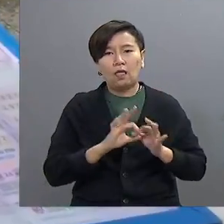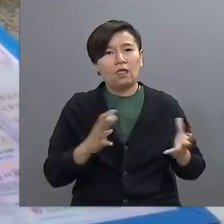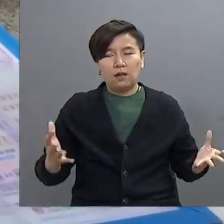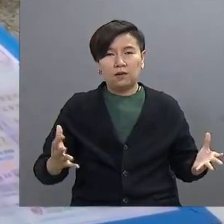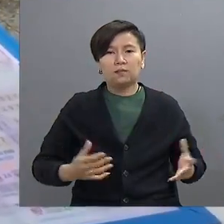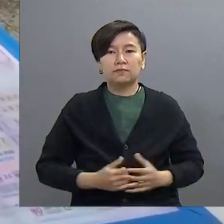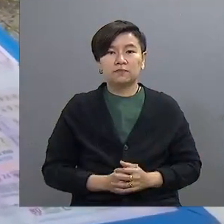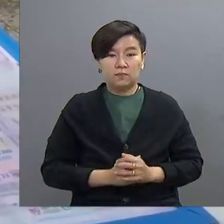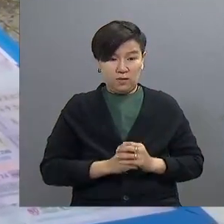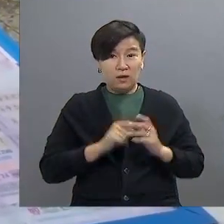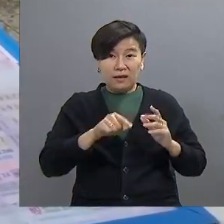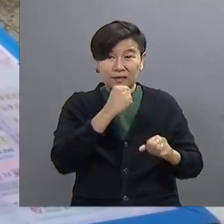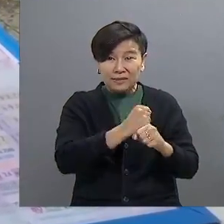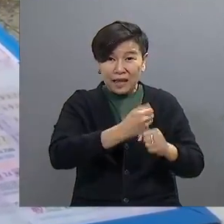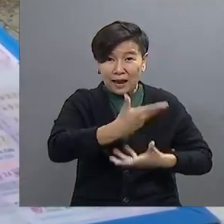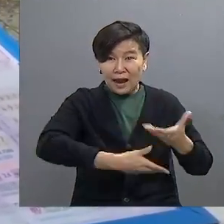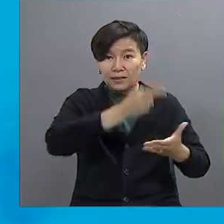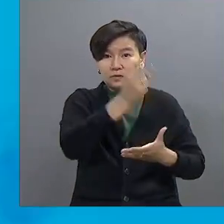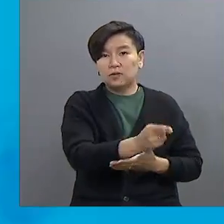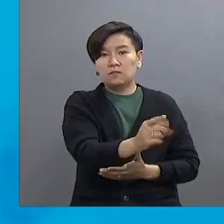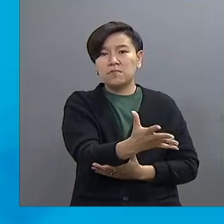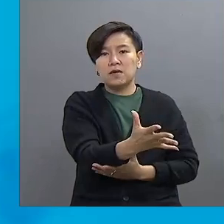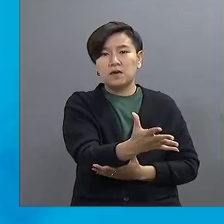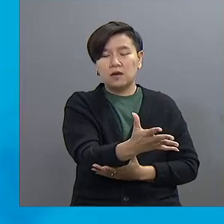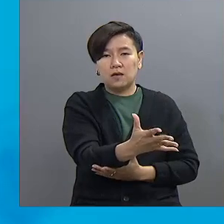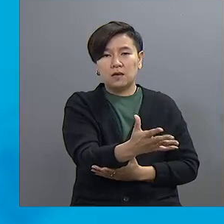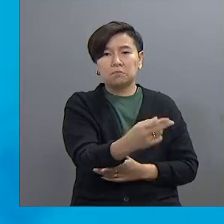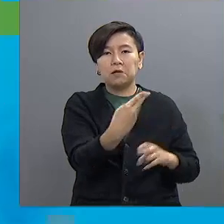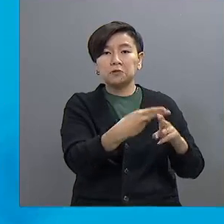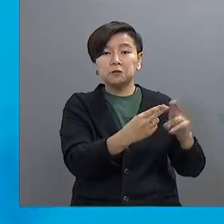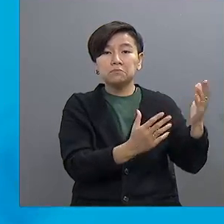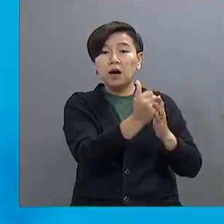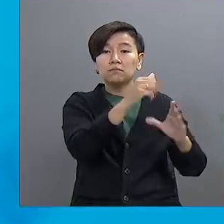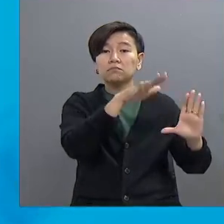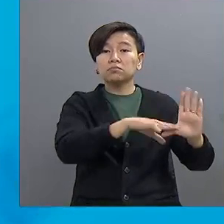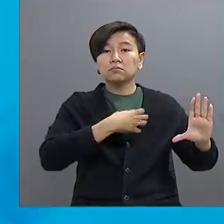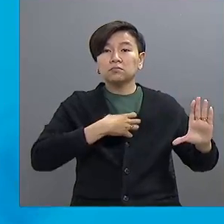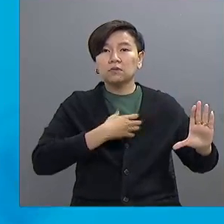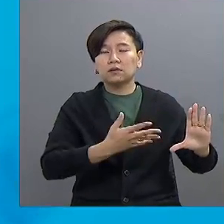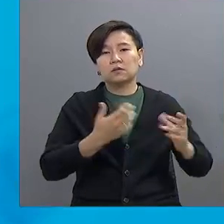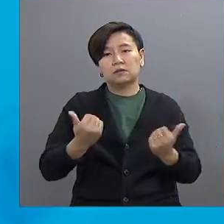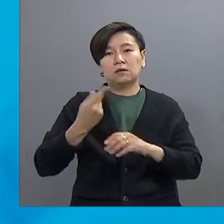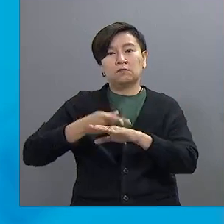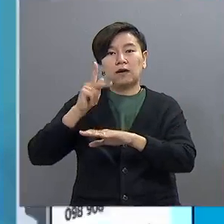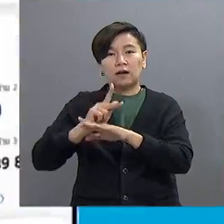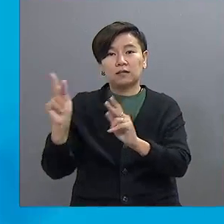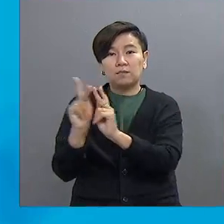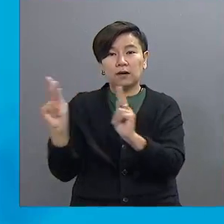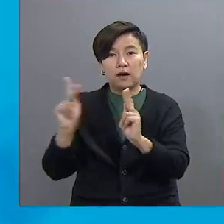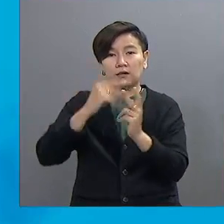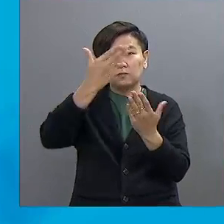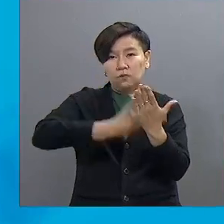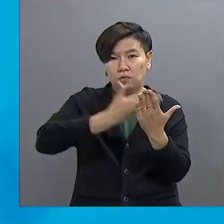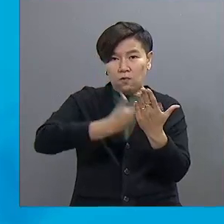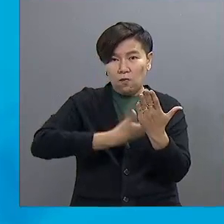งอยู่ดีนะคะขณะที่นายลวรนแสงสนิทค่ะประธานกรรมการสลากกินแบ่งรัฐบาลก็บอกว่า